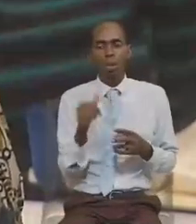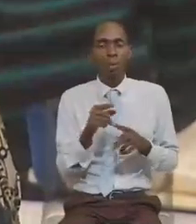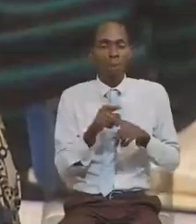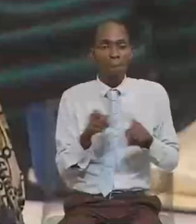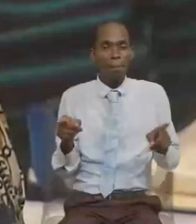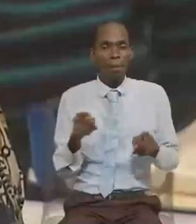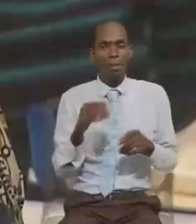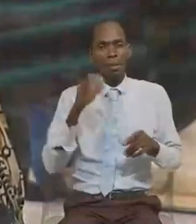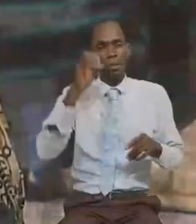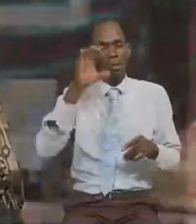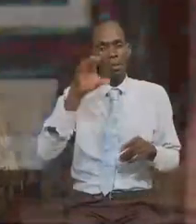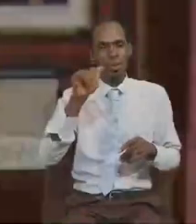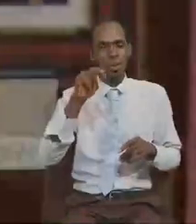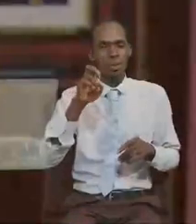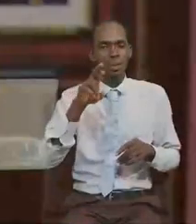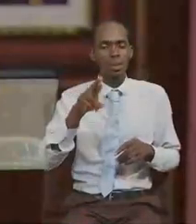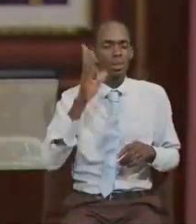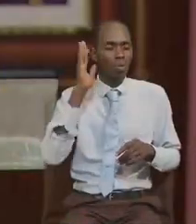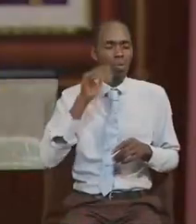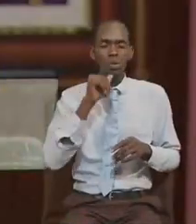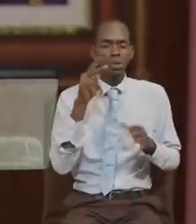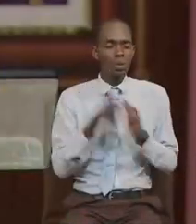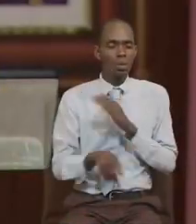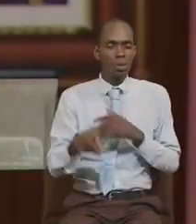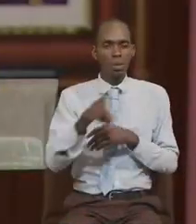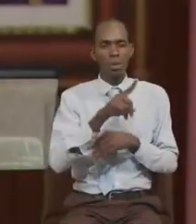Tout ce qui tue les Égyptiens ne va pas vous tuer.